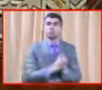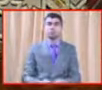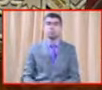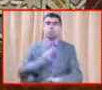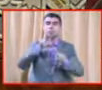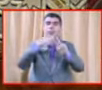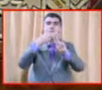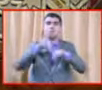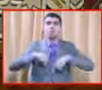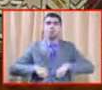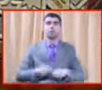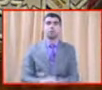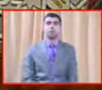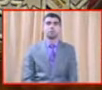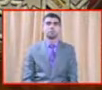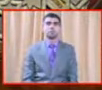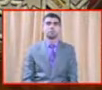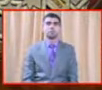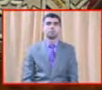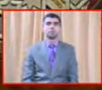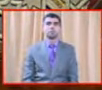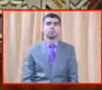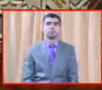جواب سيد الوزير.